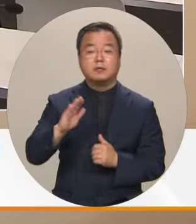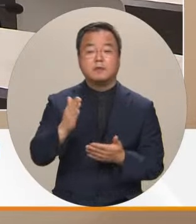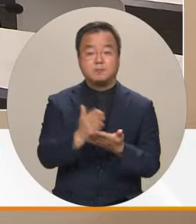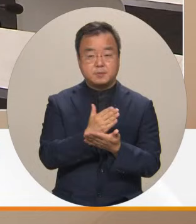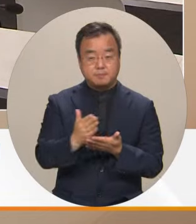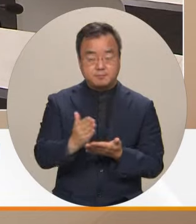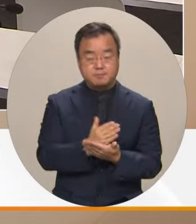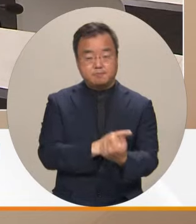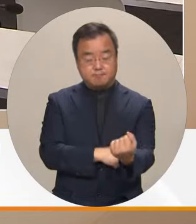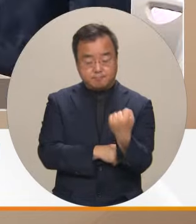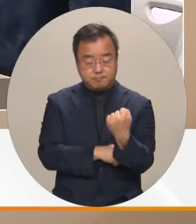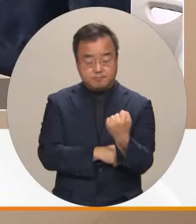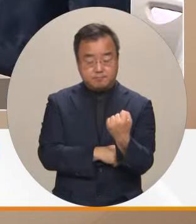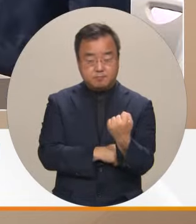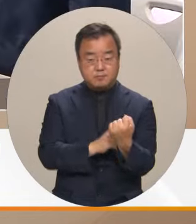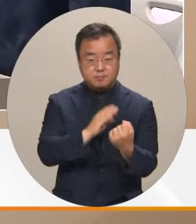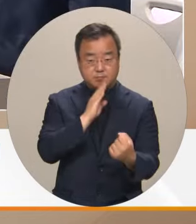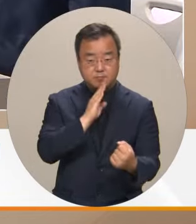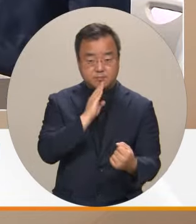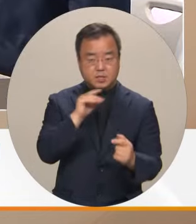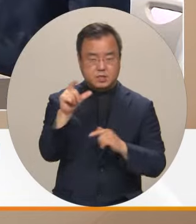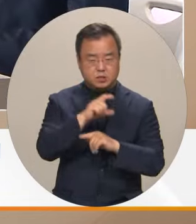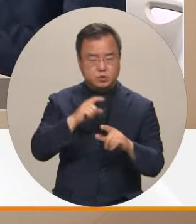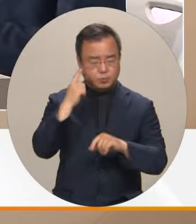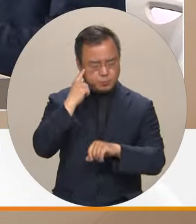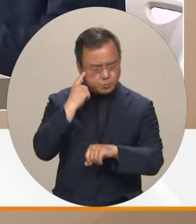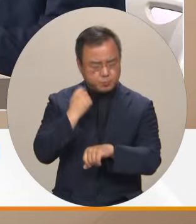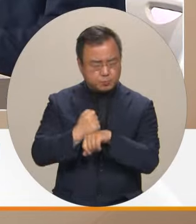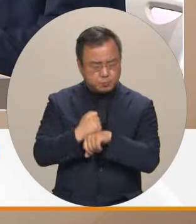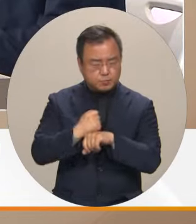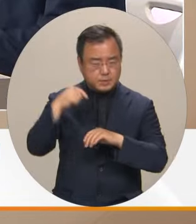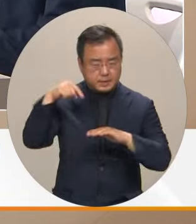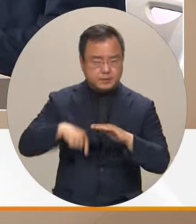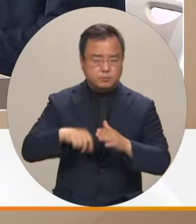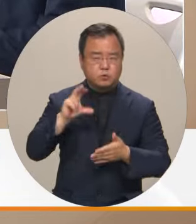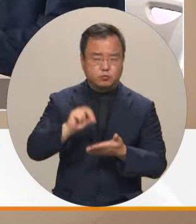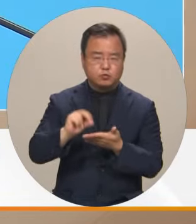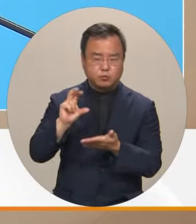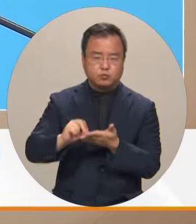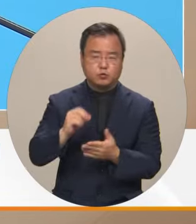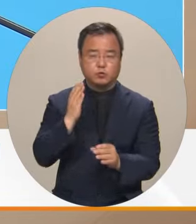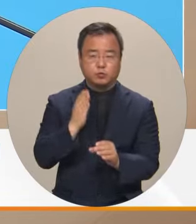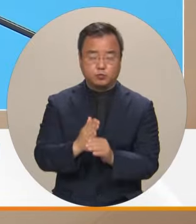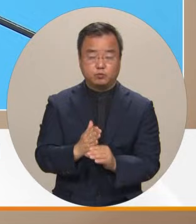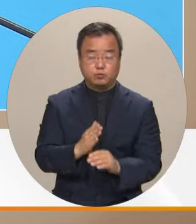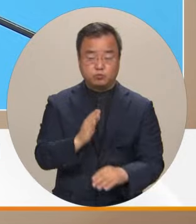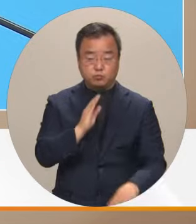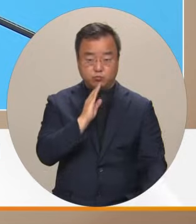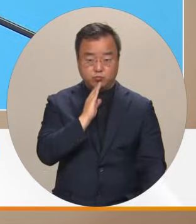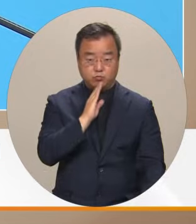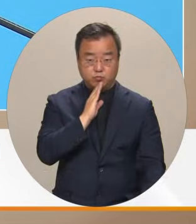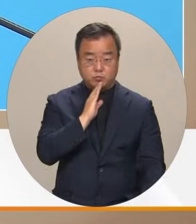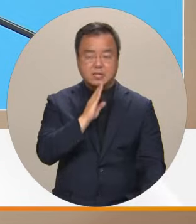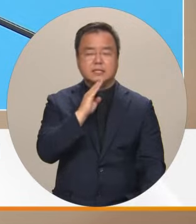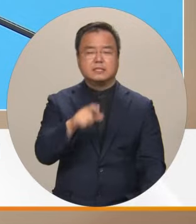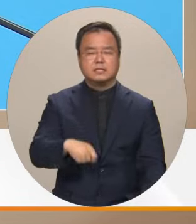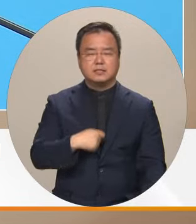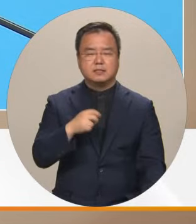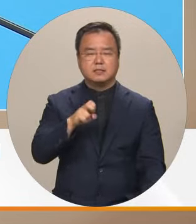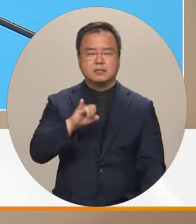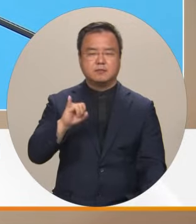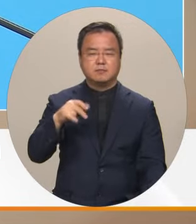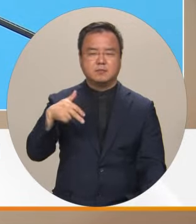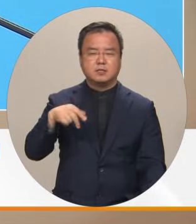높고 사고력을 깊이 있는 사고를 묻는 문항들이 다수 있어 가지고 어 실제 어 미적분 같은